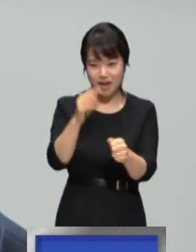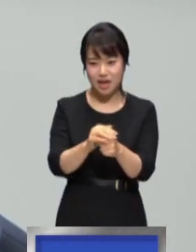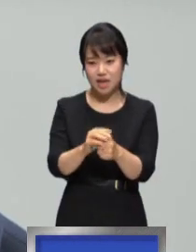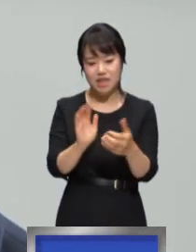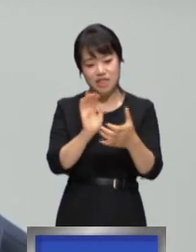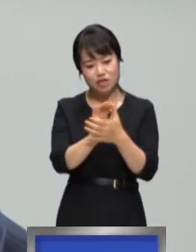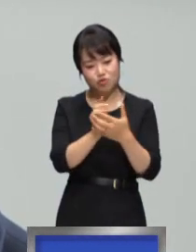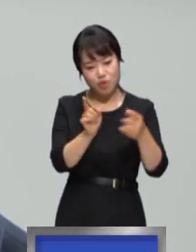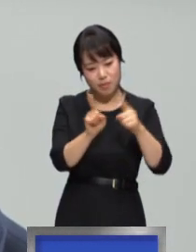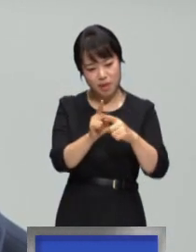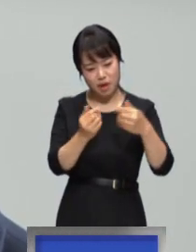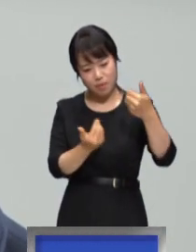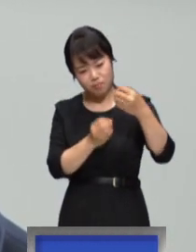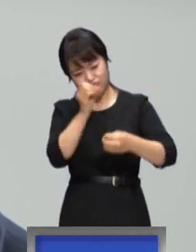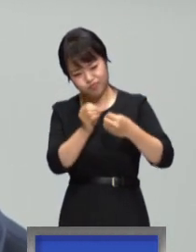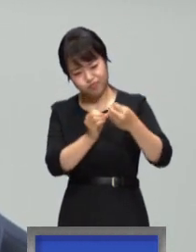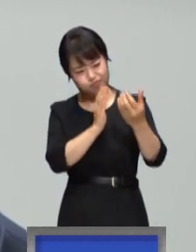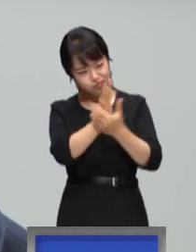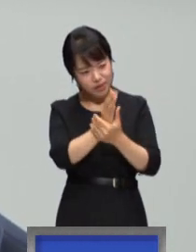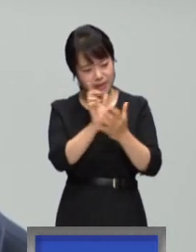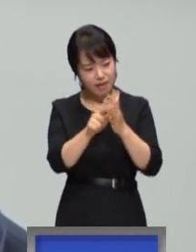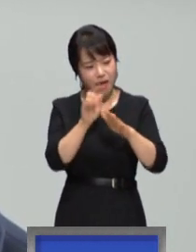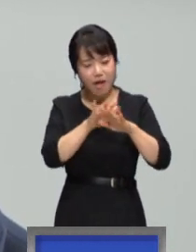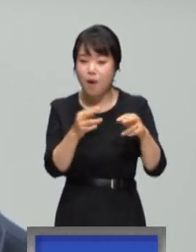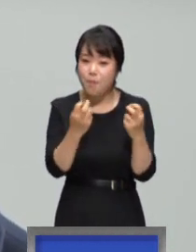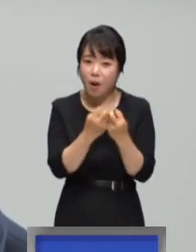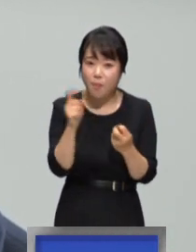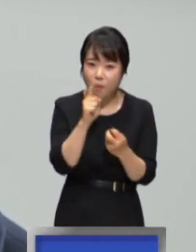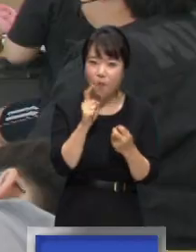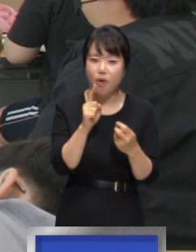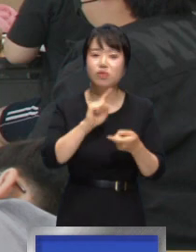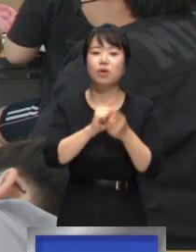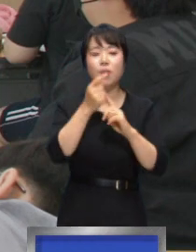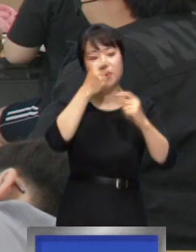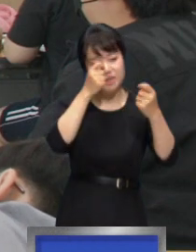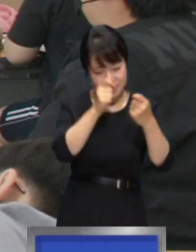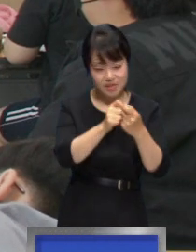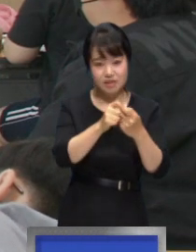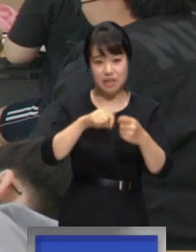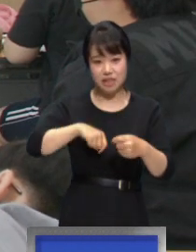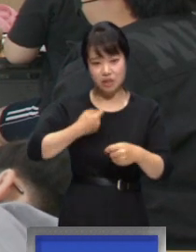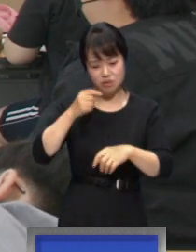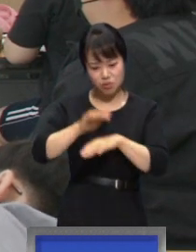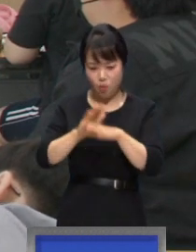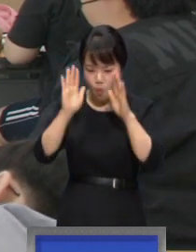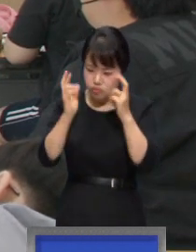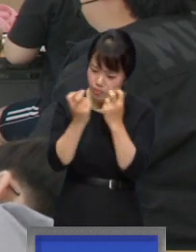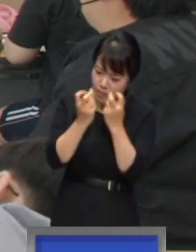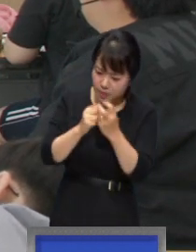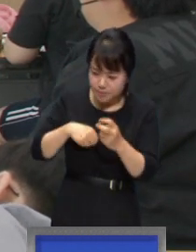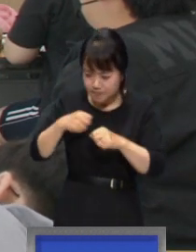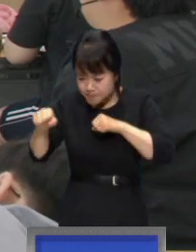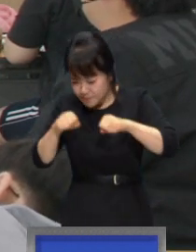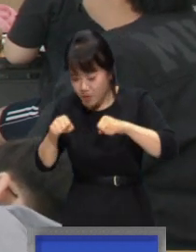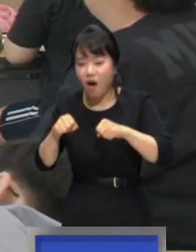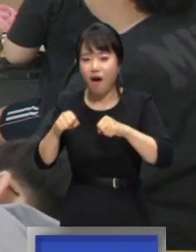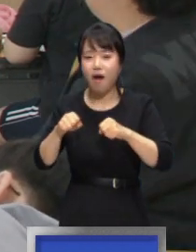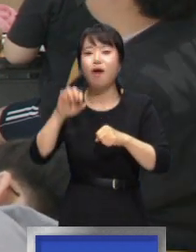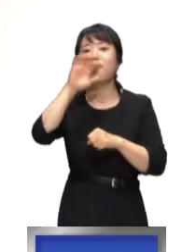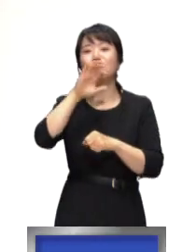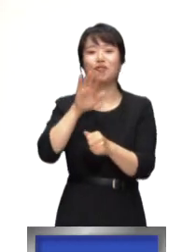친구와의 갈등을 해소해 교우 관계가 개선되고 스스로 학습 목표를 세워 실천하는 데 의미가